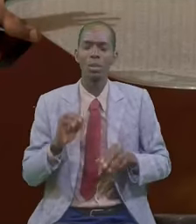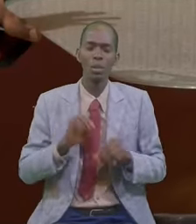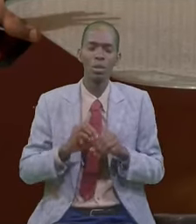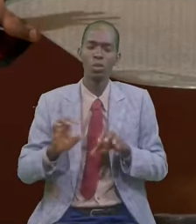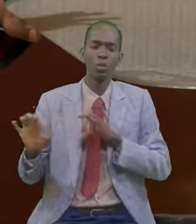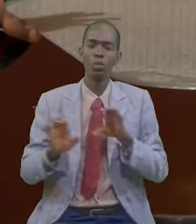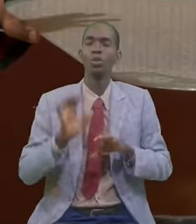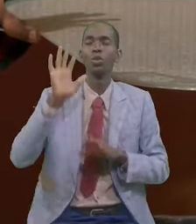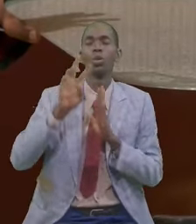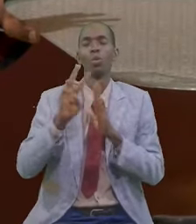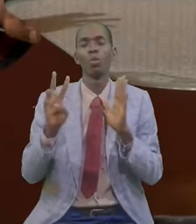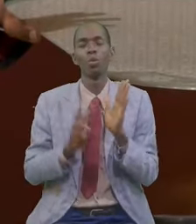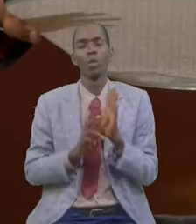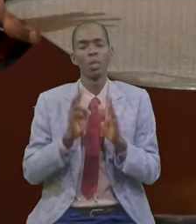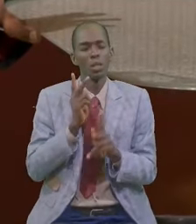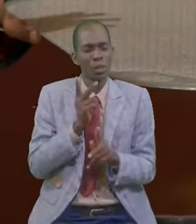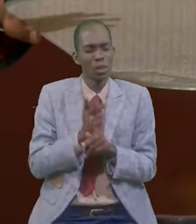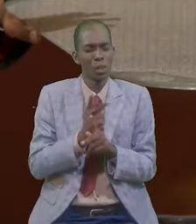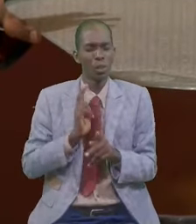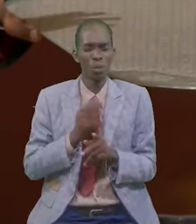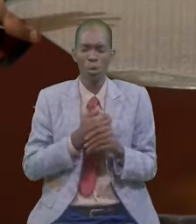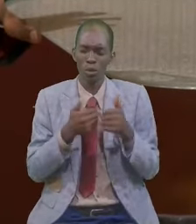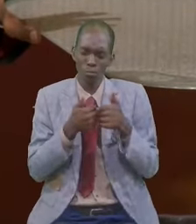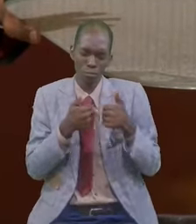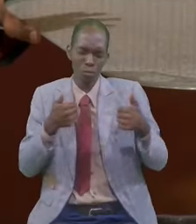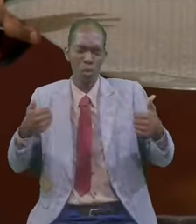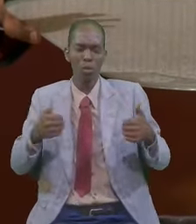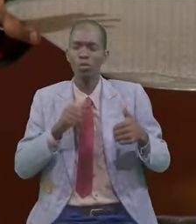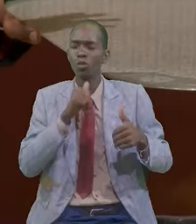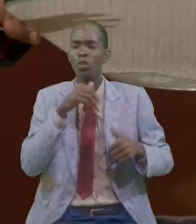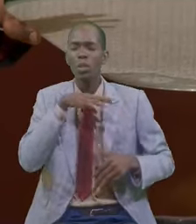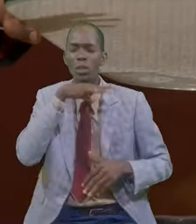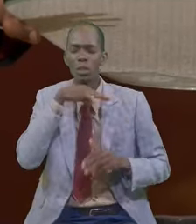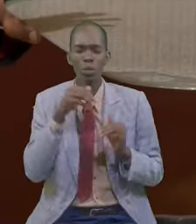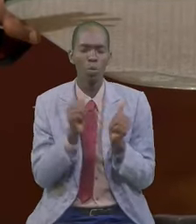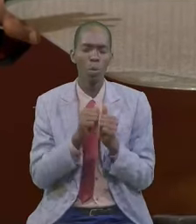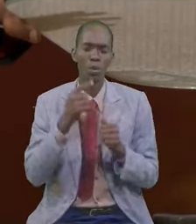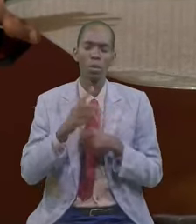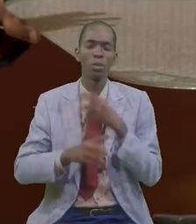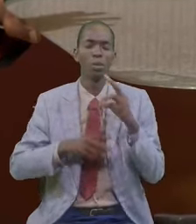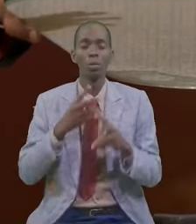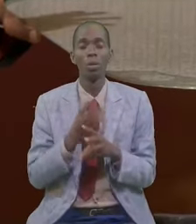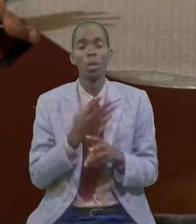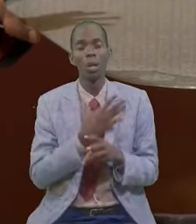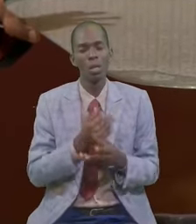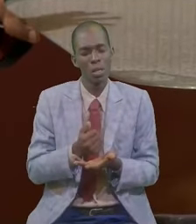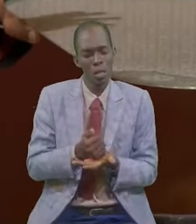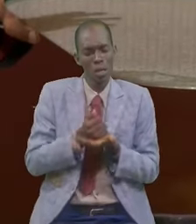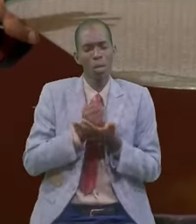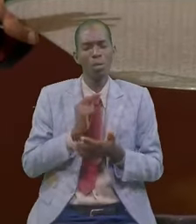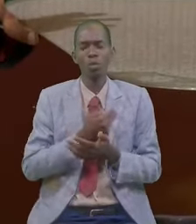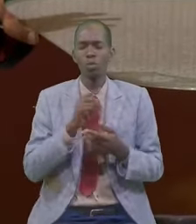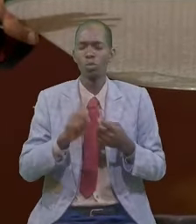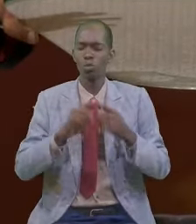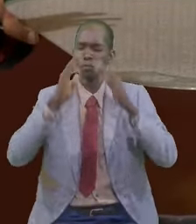volonté. Qui désire faire ta volonté. Garde-nous séparés sans tâche du monde et